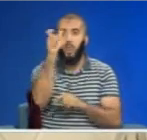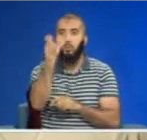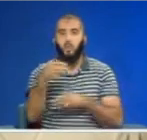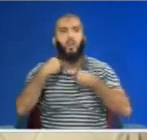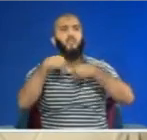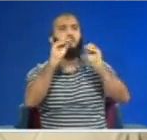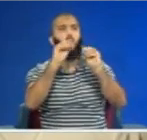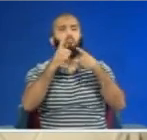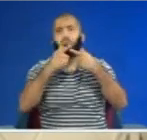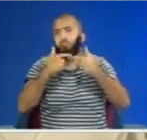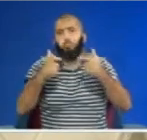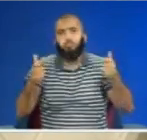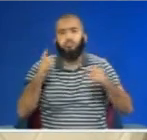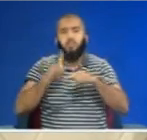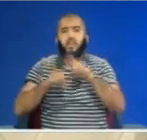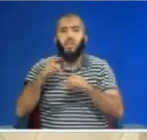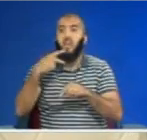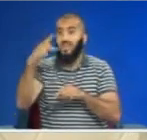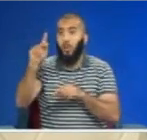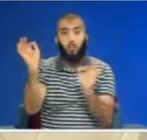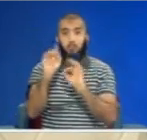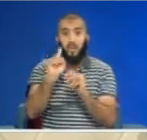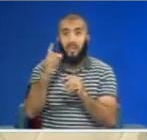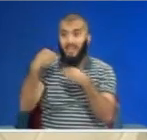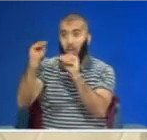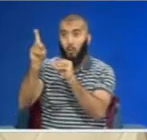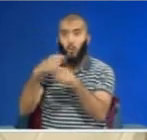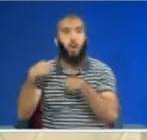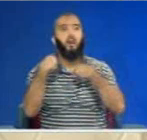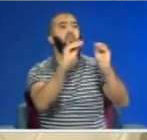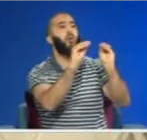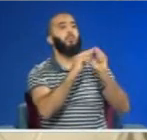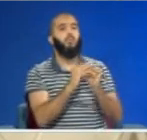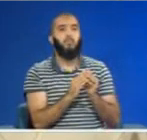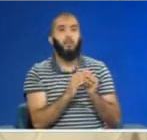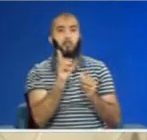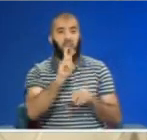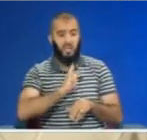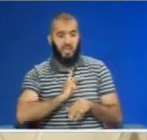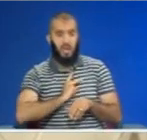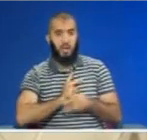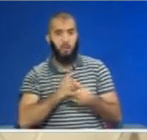يملك. بيع ما لا يملك الإنسان بيع باطل غير صحيح،